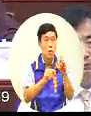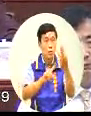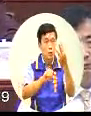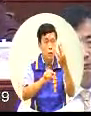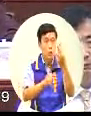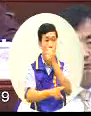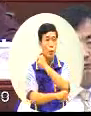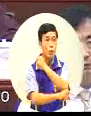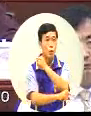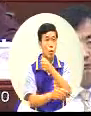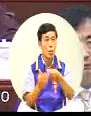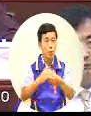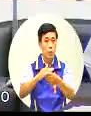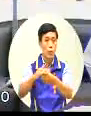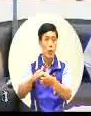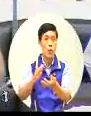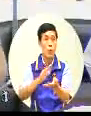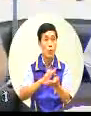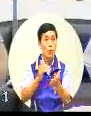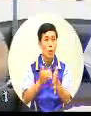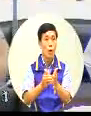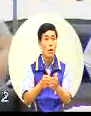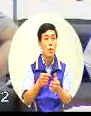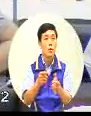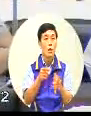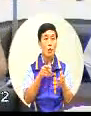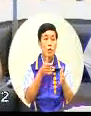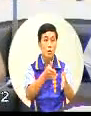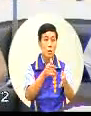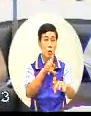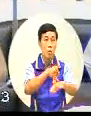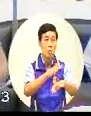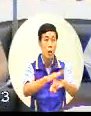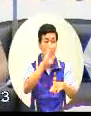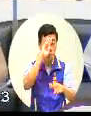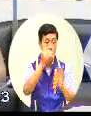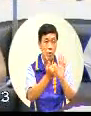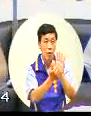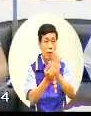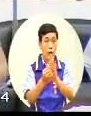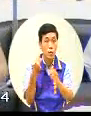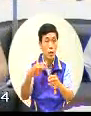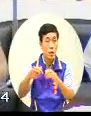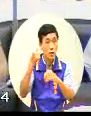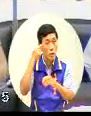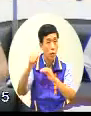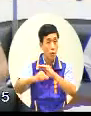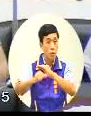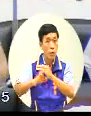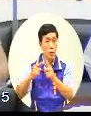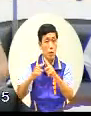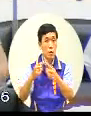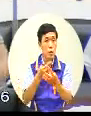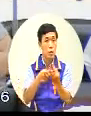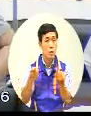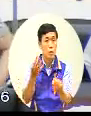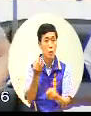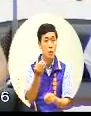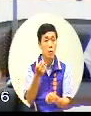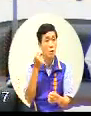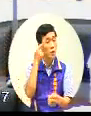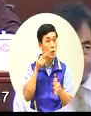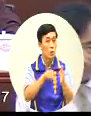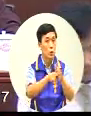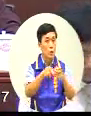刚好递补完嘛。 你这登革热是别个聘请几个啊？这是的， 登革热是我们因为我们要专责成立一